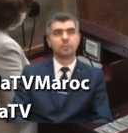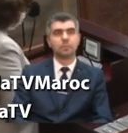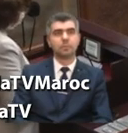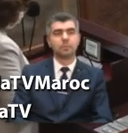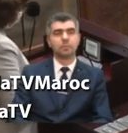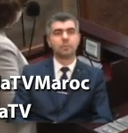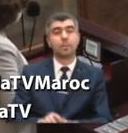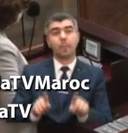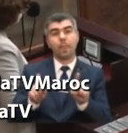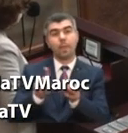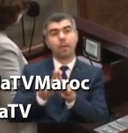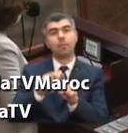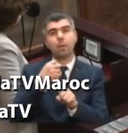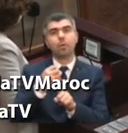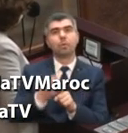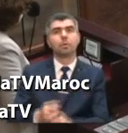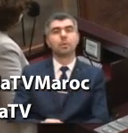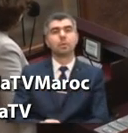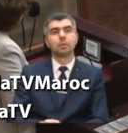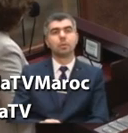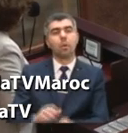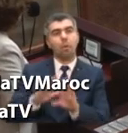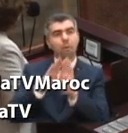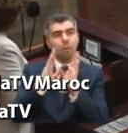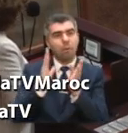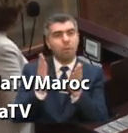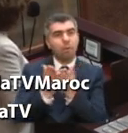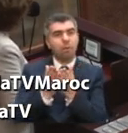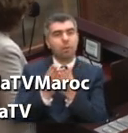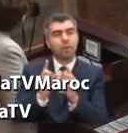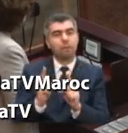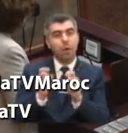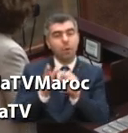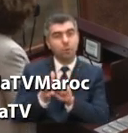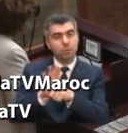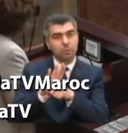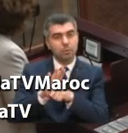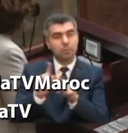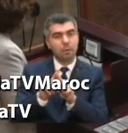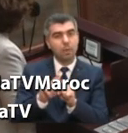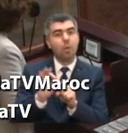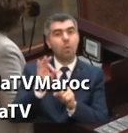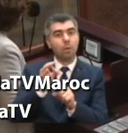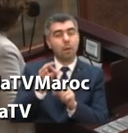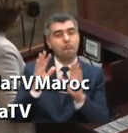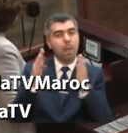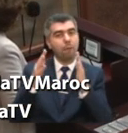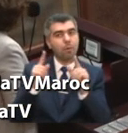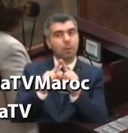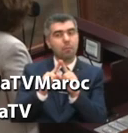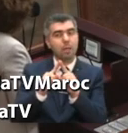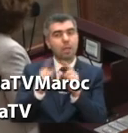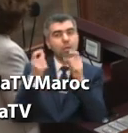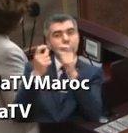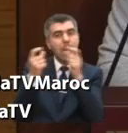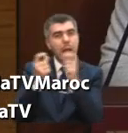في إطار الدروس المستخلصة من الجائحة، نشيد بالمقاولات الوطنية التي تجندت في